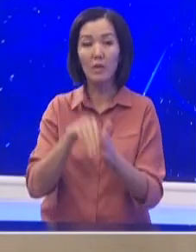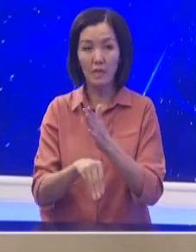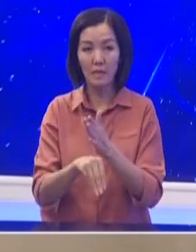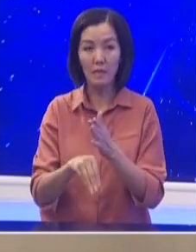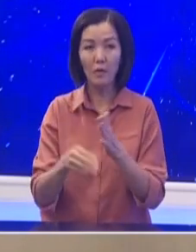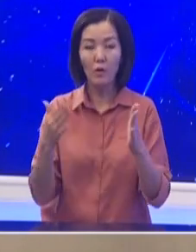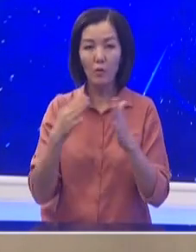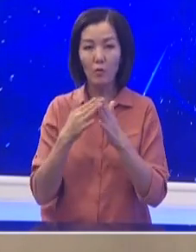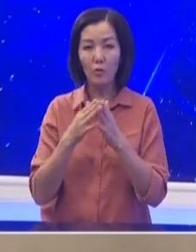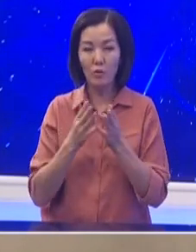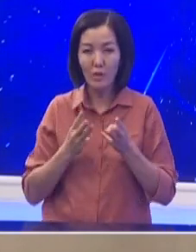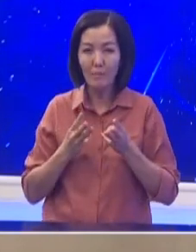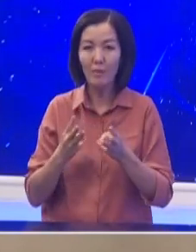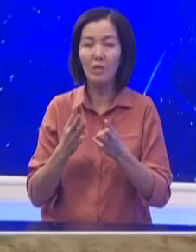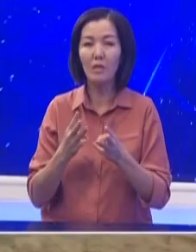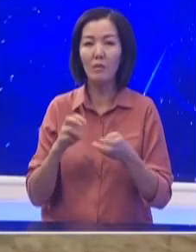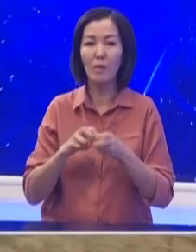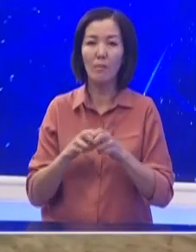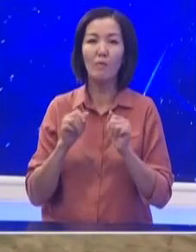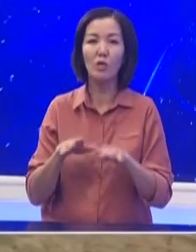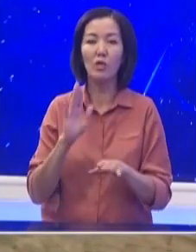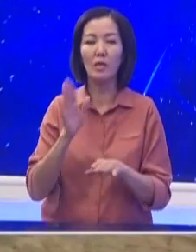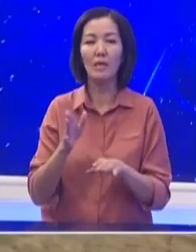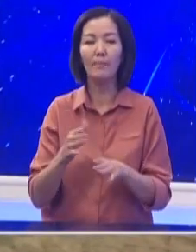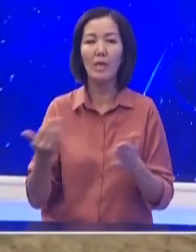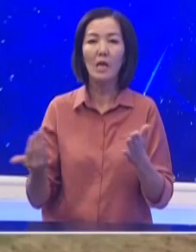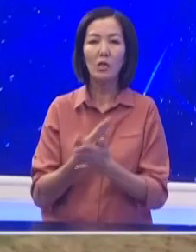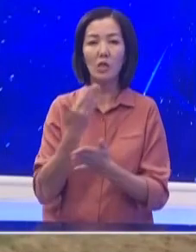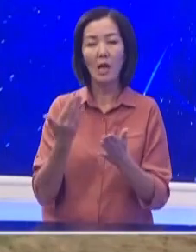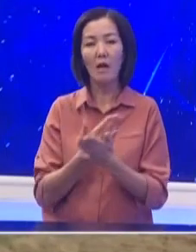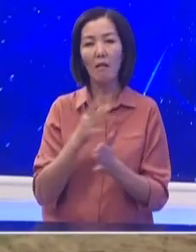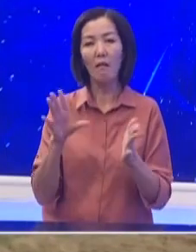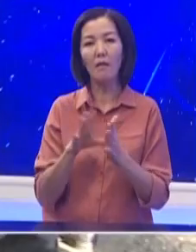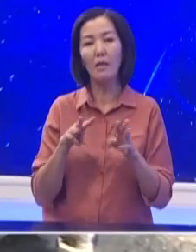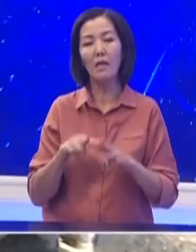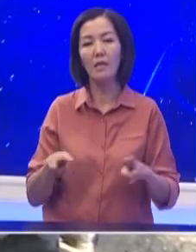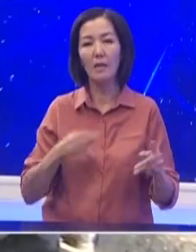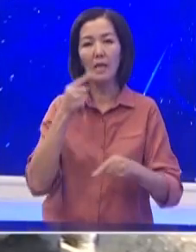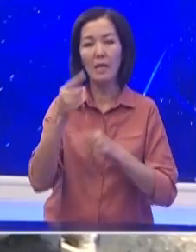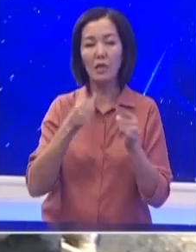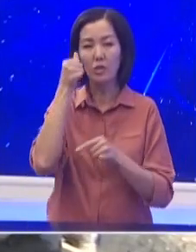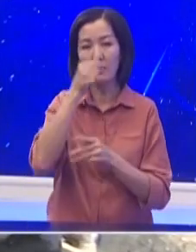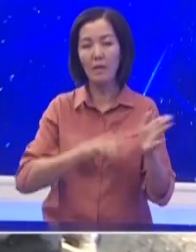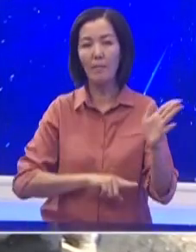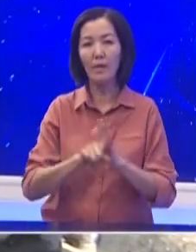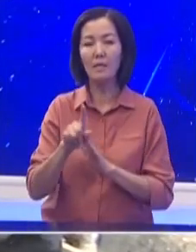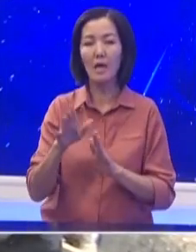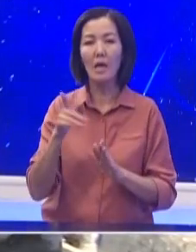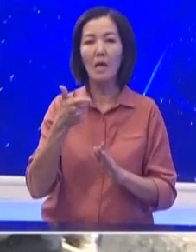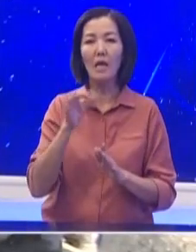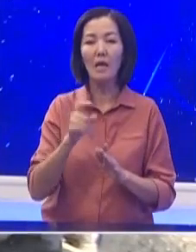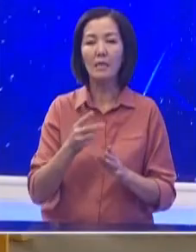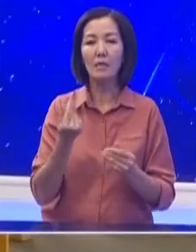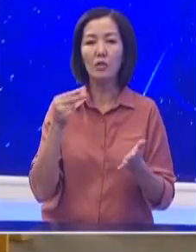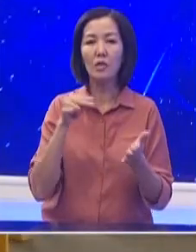ішінде котелға дейін, сонда көп нәрсе шешіледі. Және бір жаңалық, энергетика министрлігі келесі жылдан бастап сұйытылған газдың